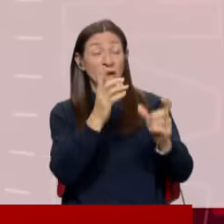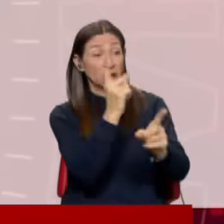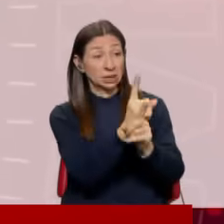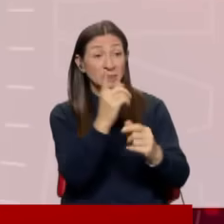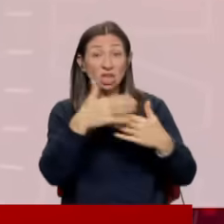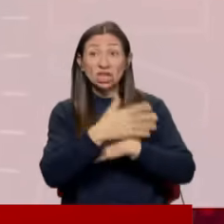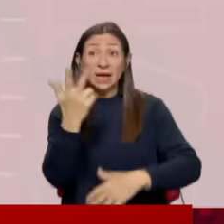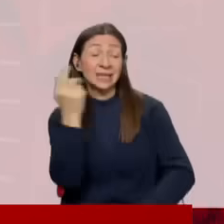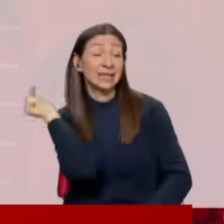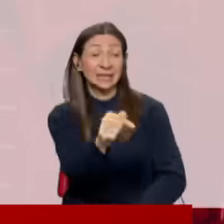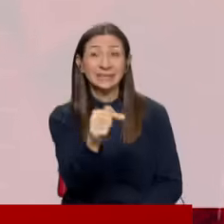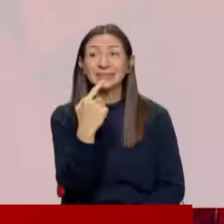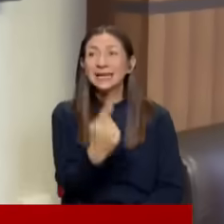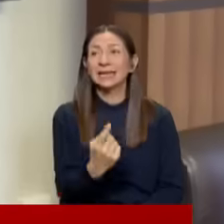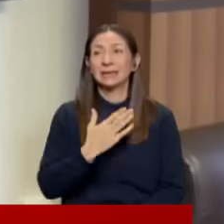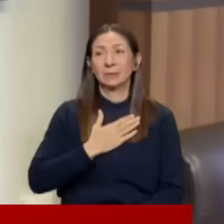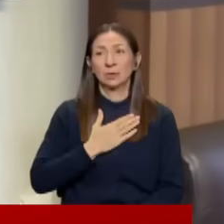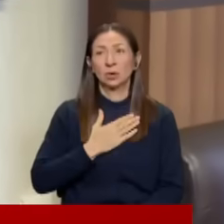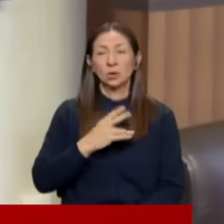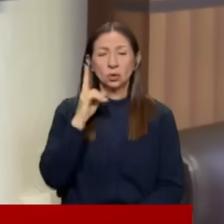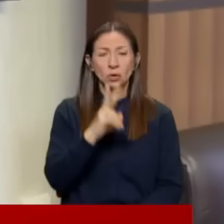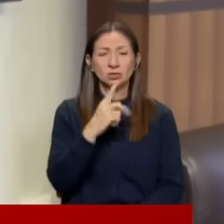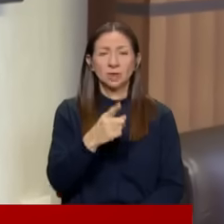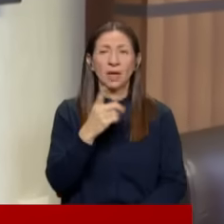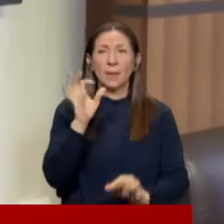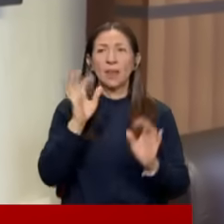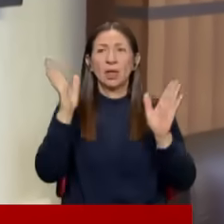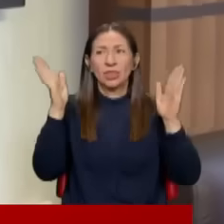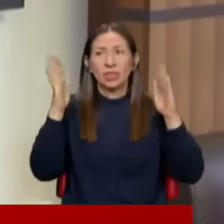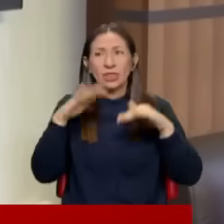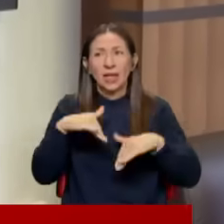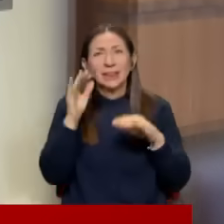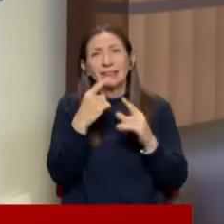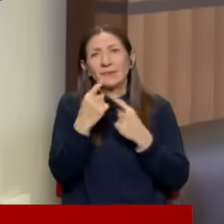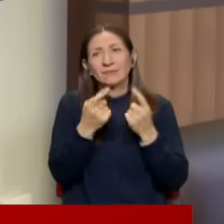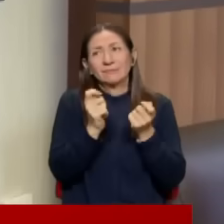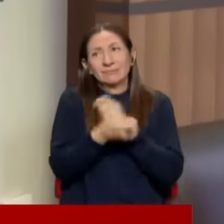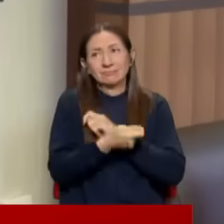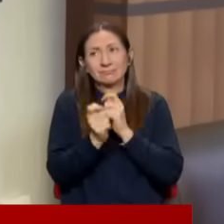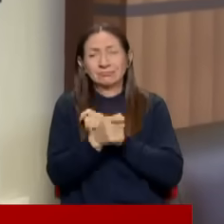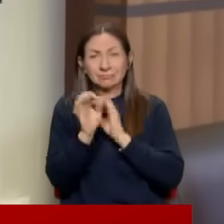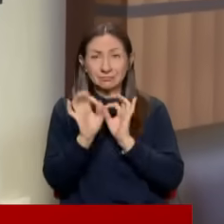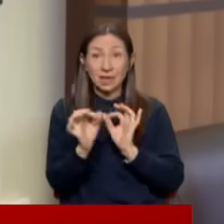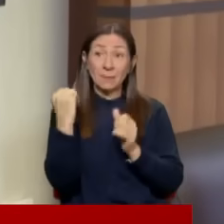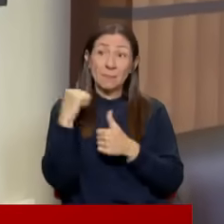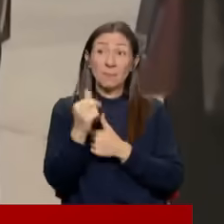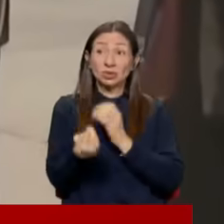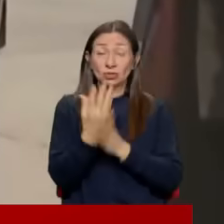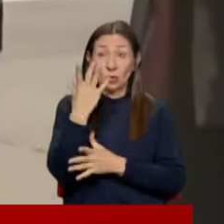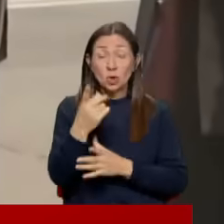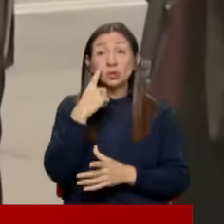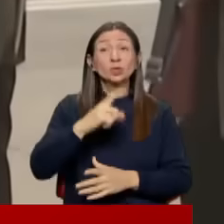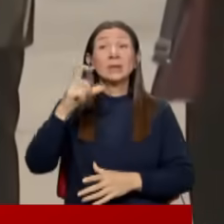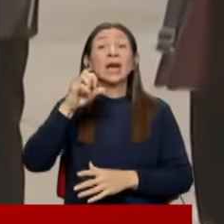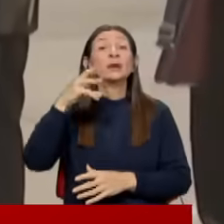karşı bir gece ansızın geliriz dedik. Gördüğünüz gibi yelkenler büyük ölçüde inmiş durumda. U dönüşlerine bir yenisini daha ekliyor.